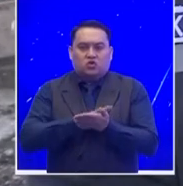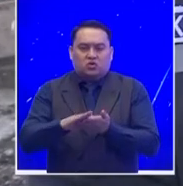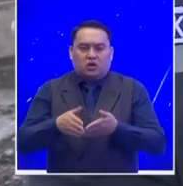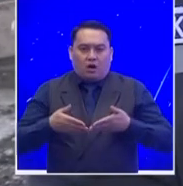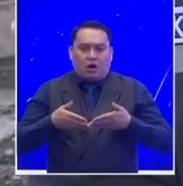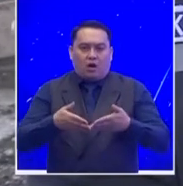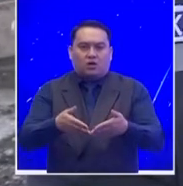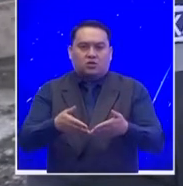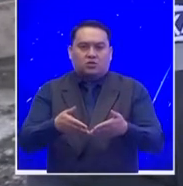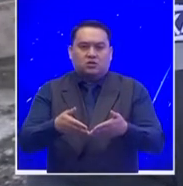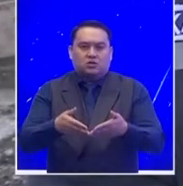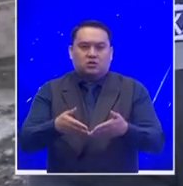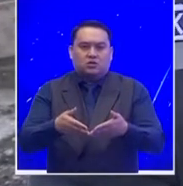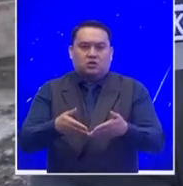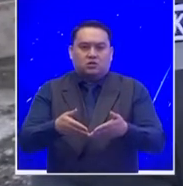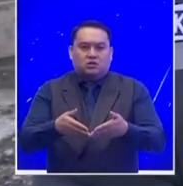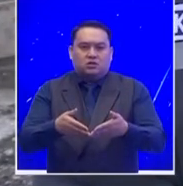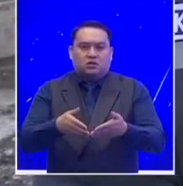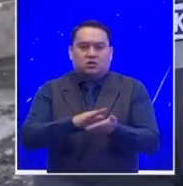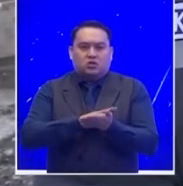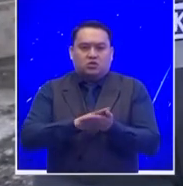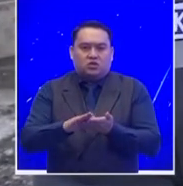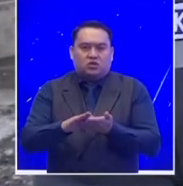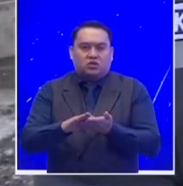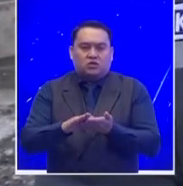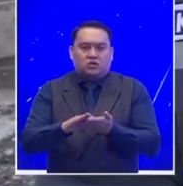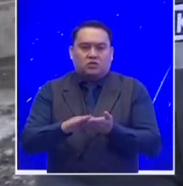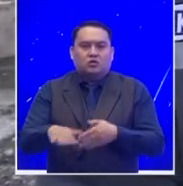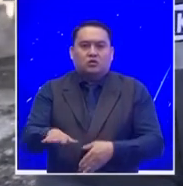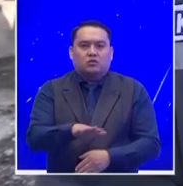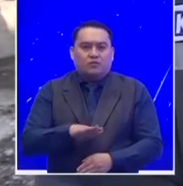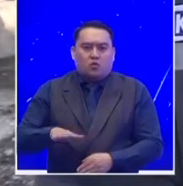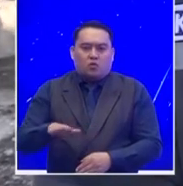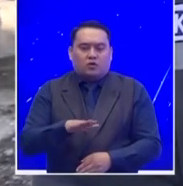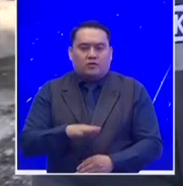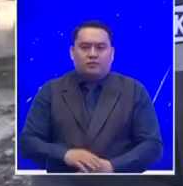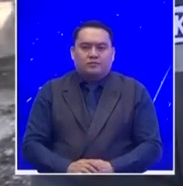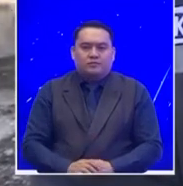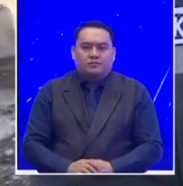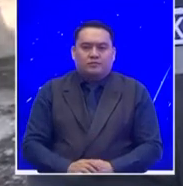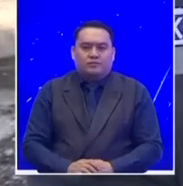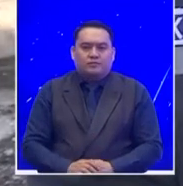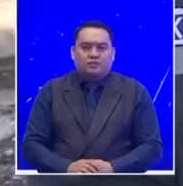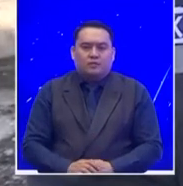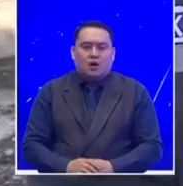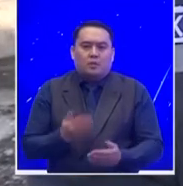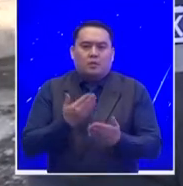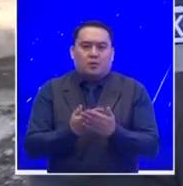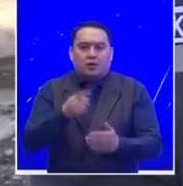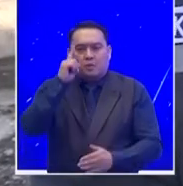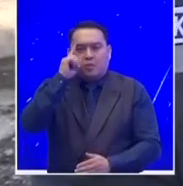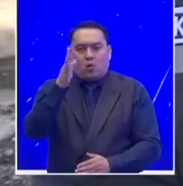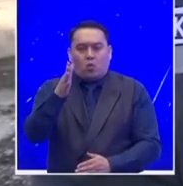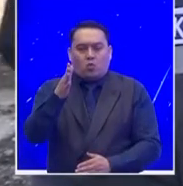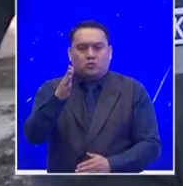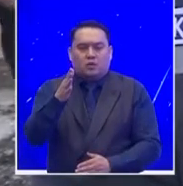арочных систем, а также расчистке дворовых территорий от снега. По прогнозу,